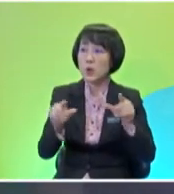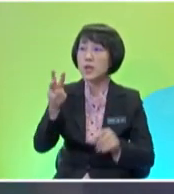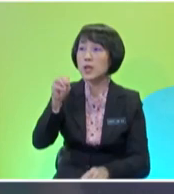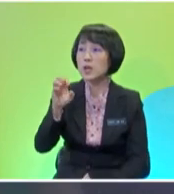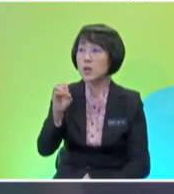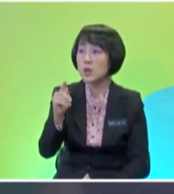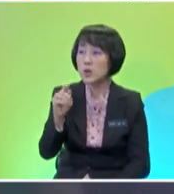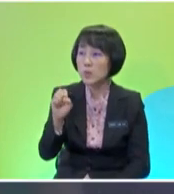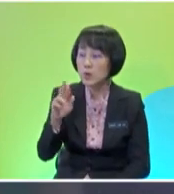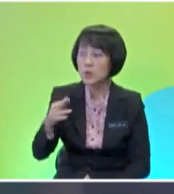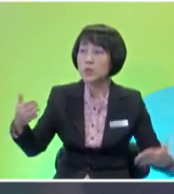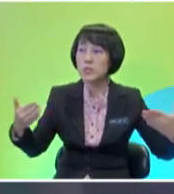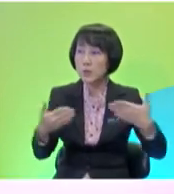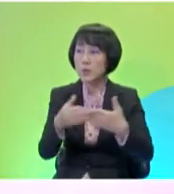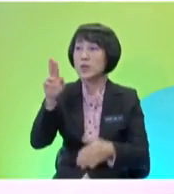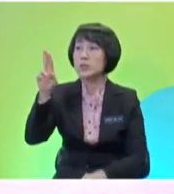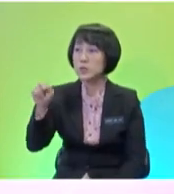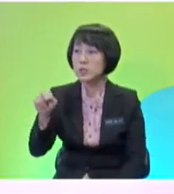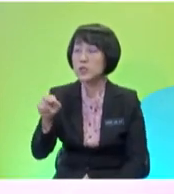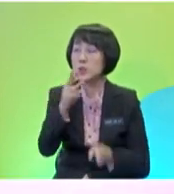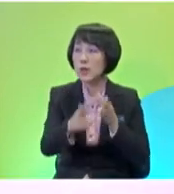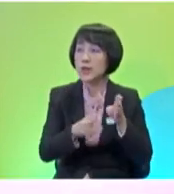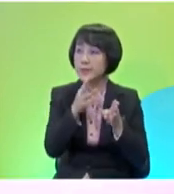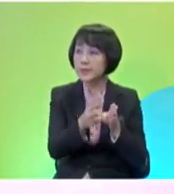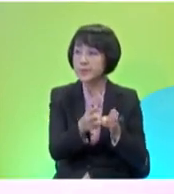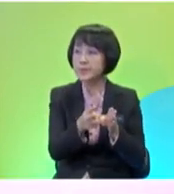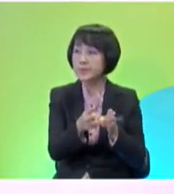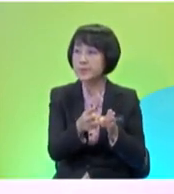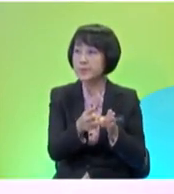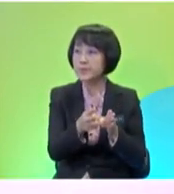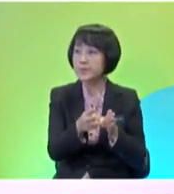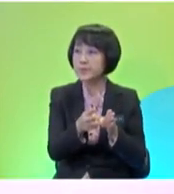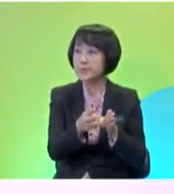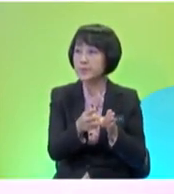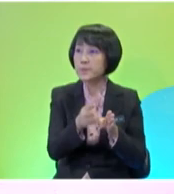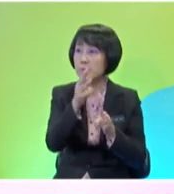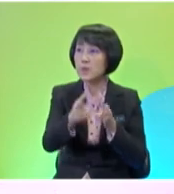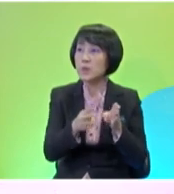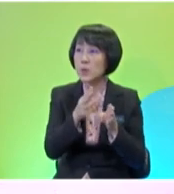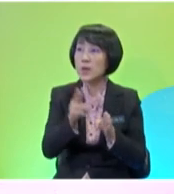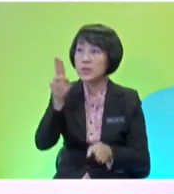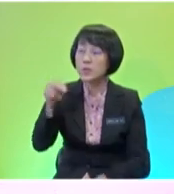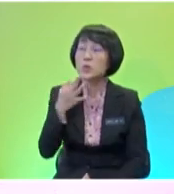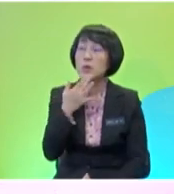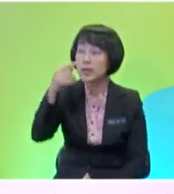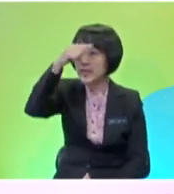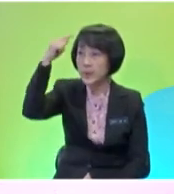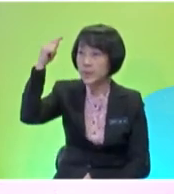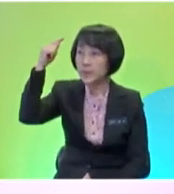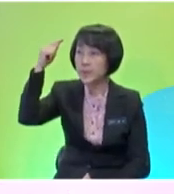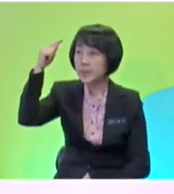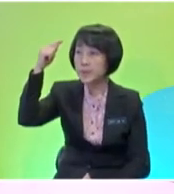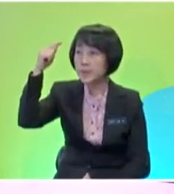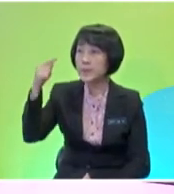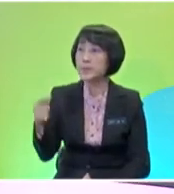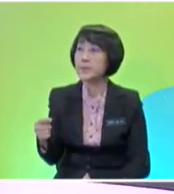akan sambungkan suis ni. Wire suis yang tinggal ni dengan motor. Okey, sorry. Wire suis ialah warna hitam. Okey, dan juga